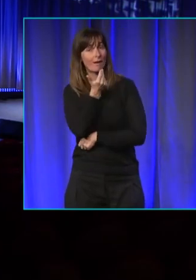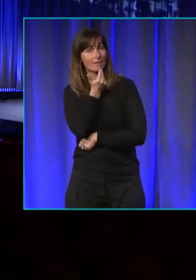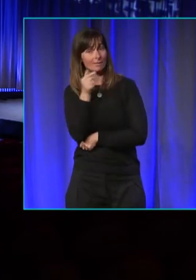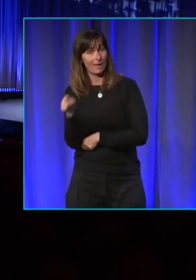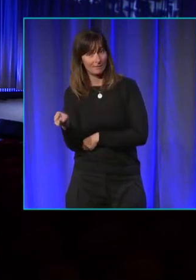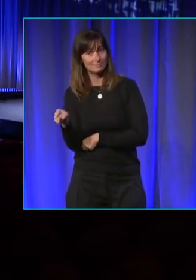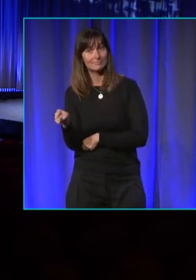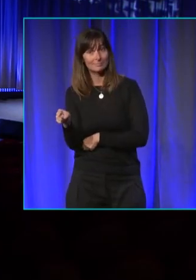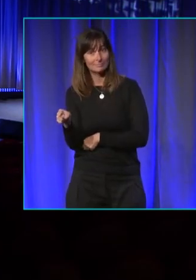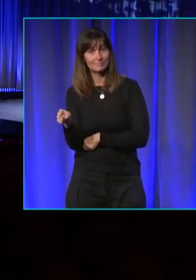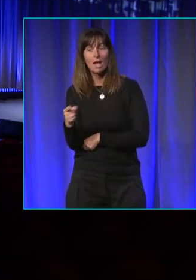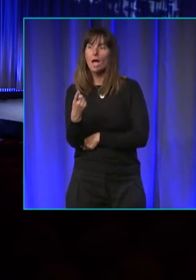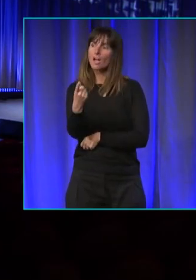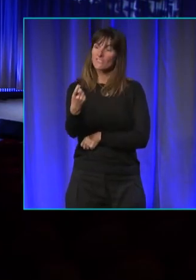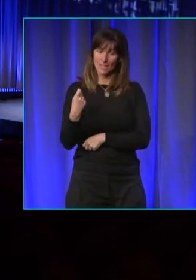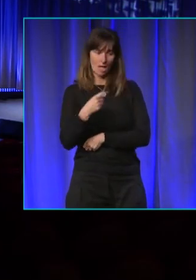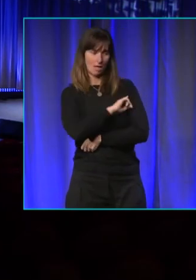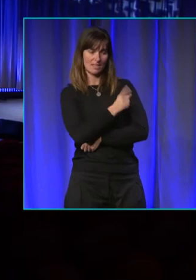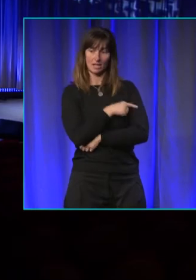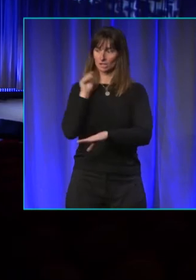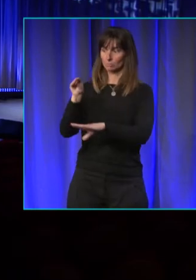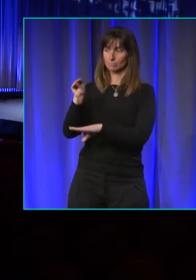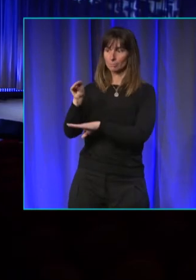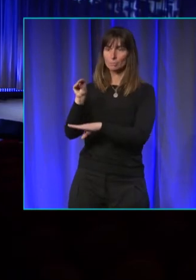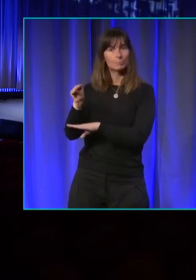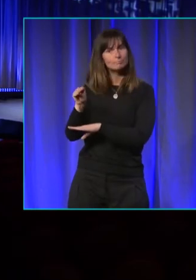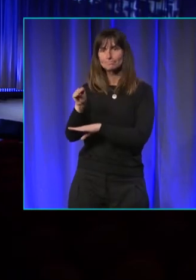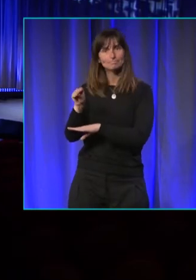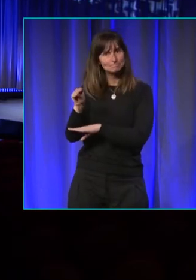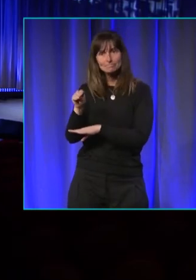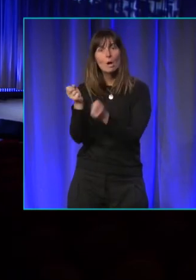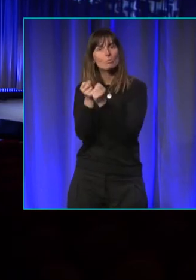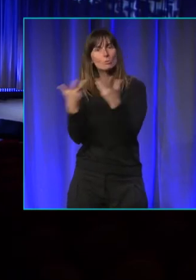seulement dépendante de l'apport en énergie. La force, en fait, elle est